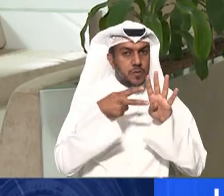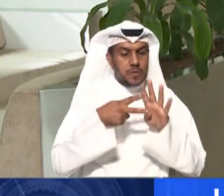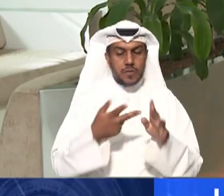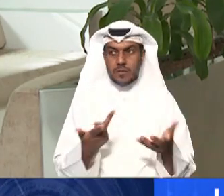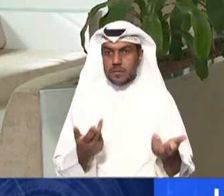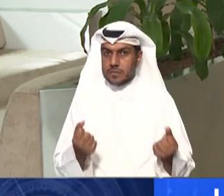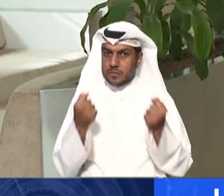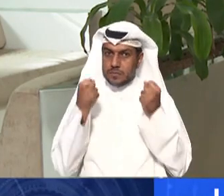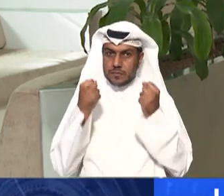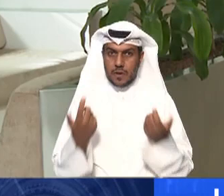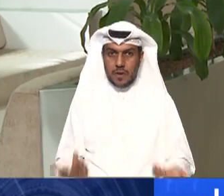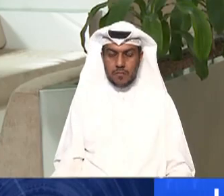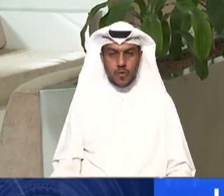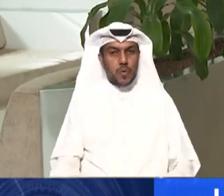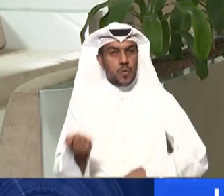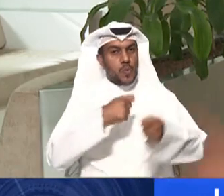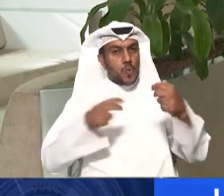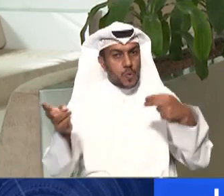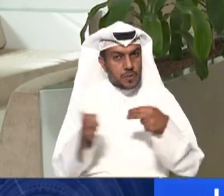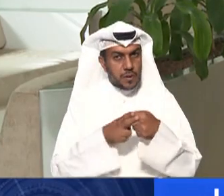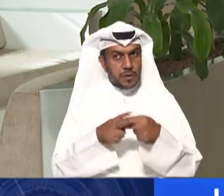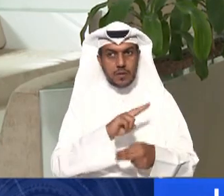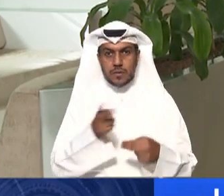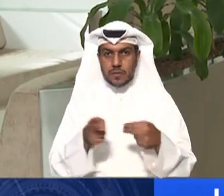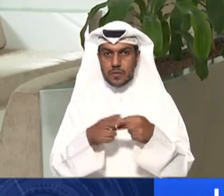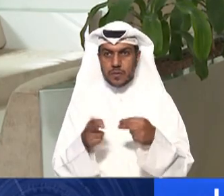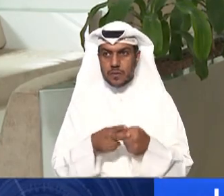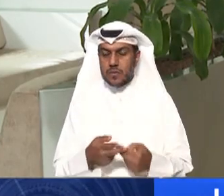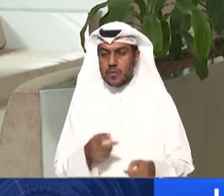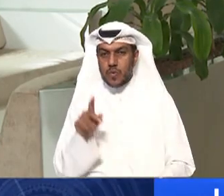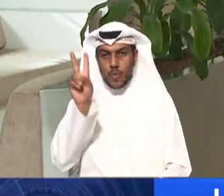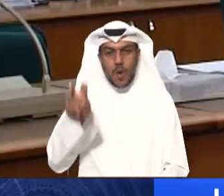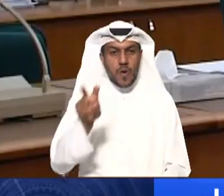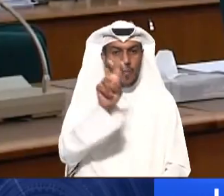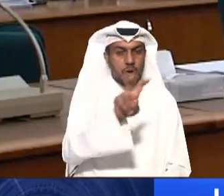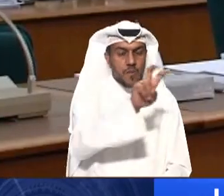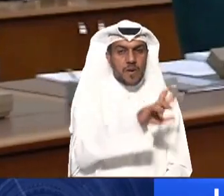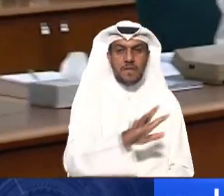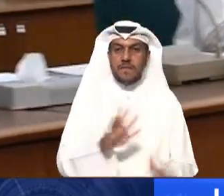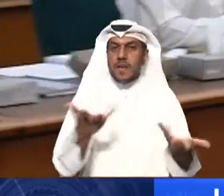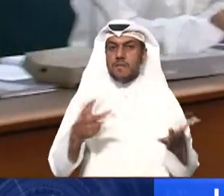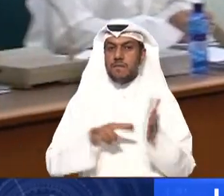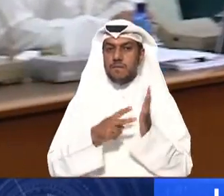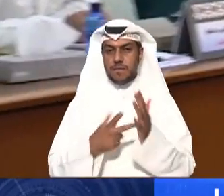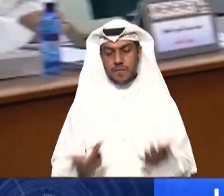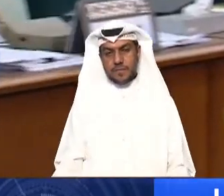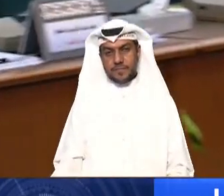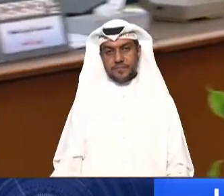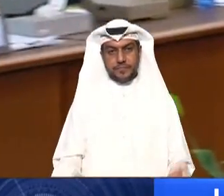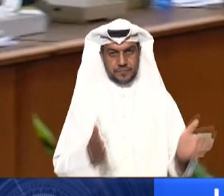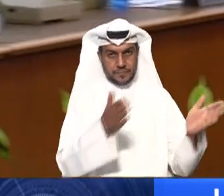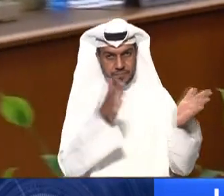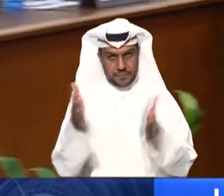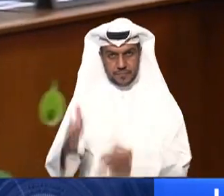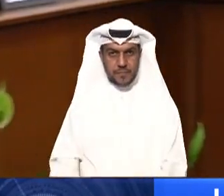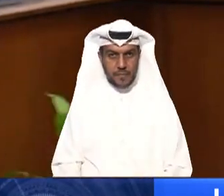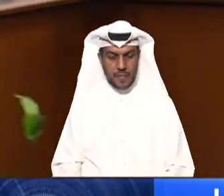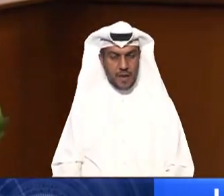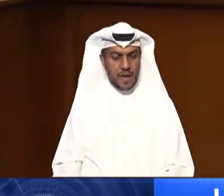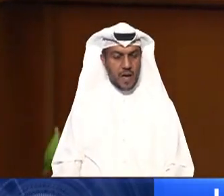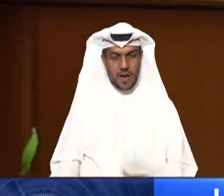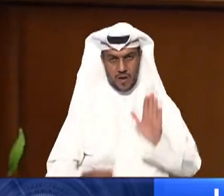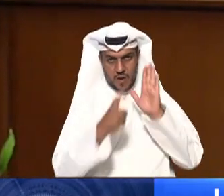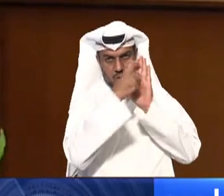ظل إغلاق مولات، في ظل منع أنشطة بعينها من قيامها. القوانين الرياضية تم إنجازها في